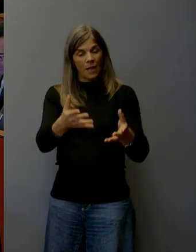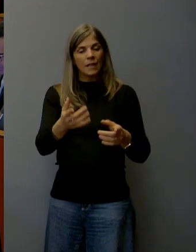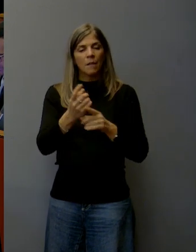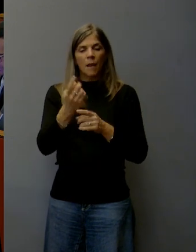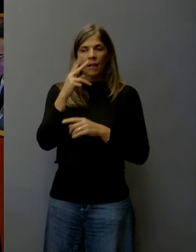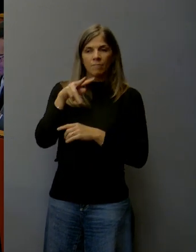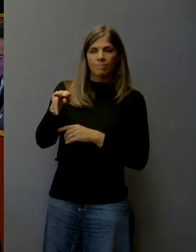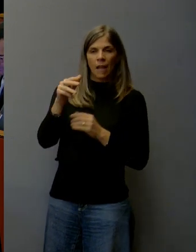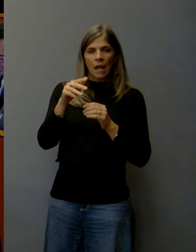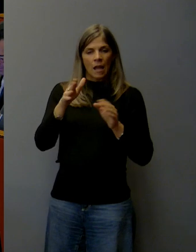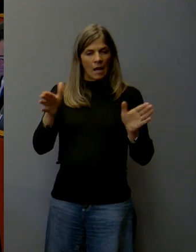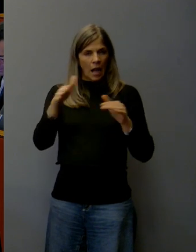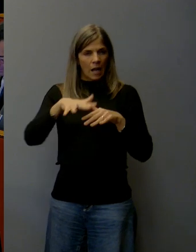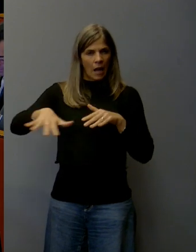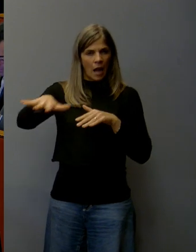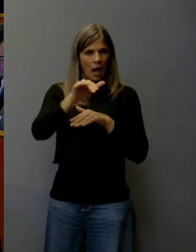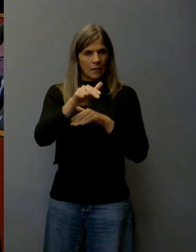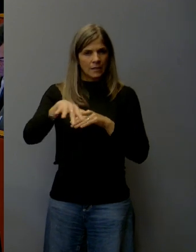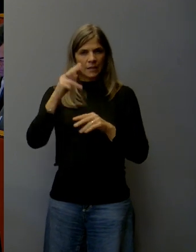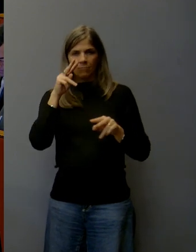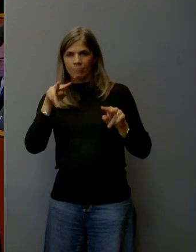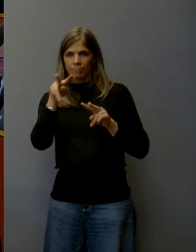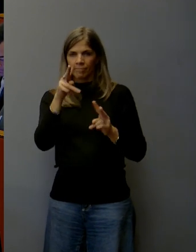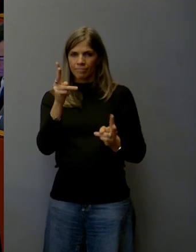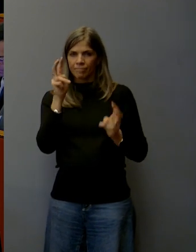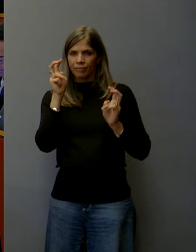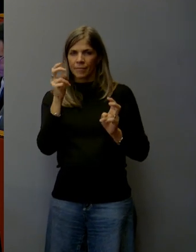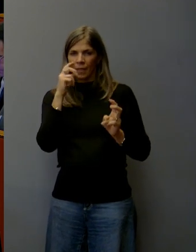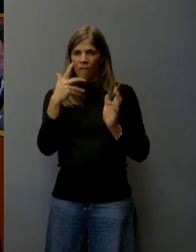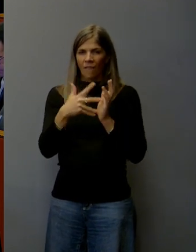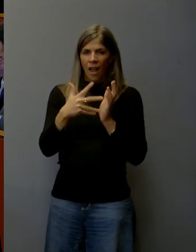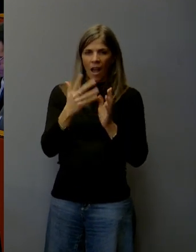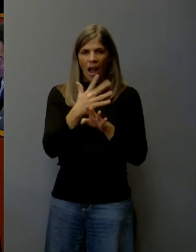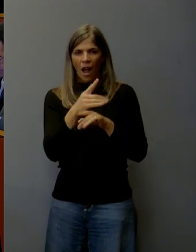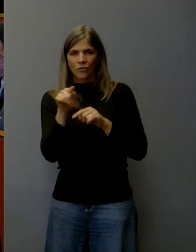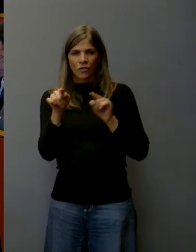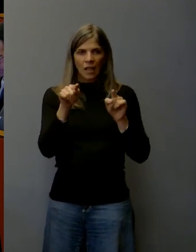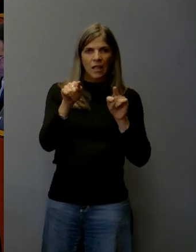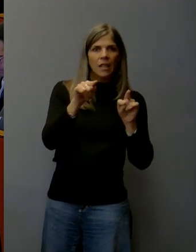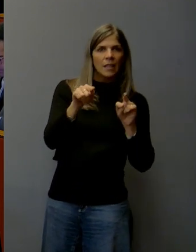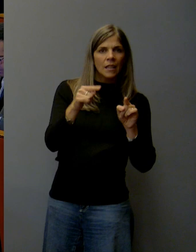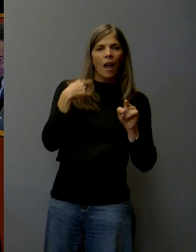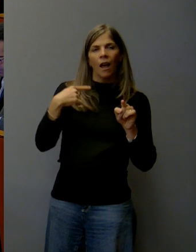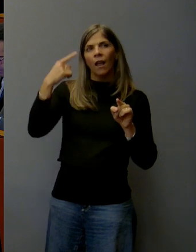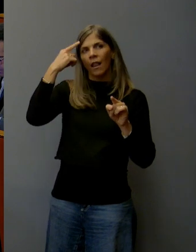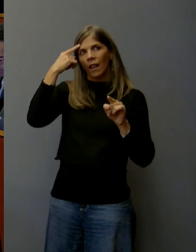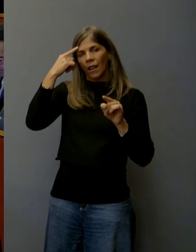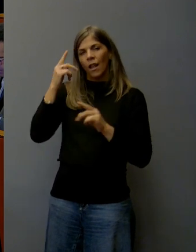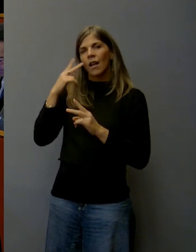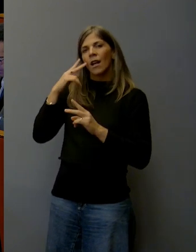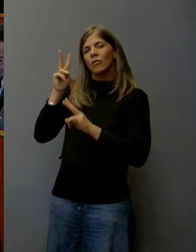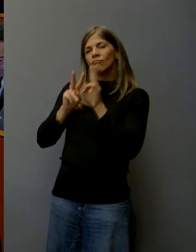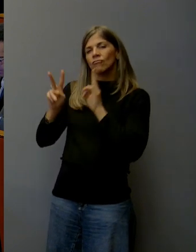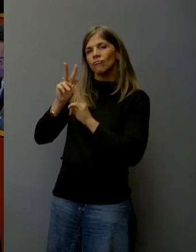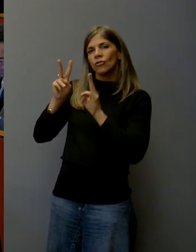fragilità e impostare una didattica e interventi educativi che in qualche maniera evitano